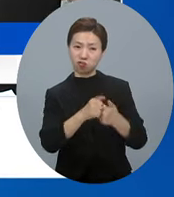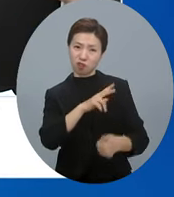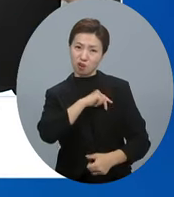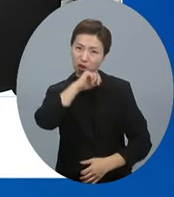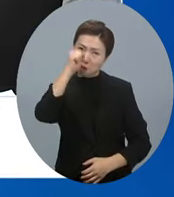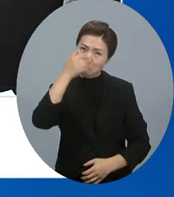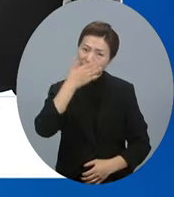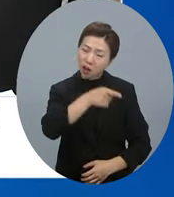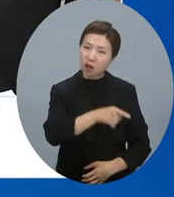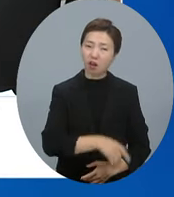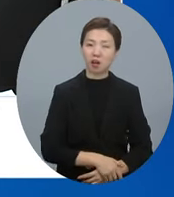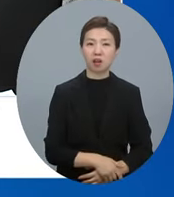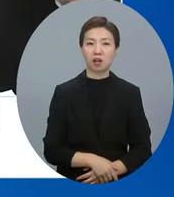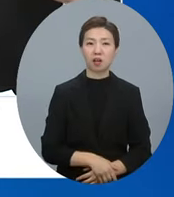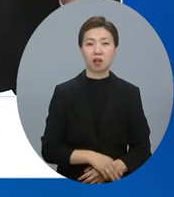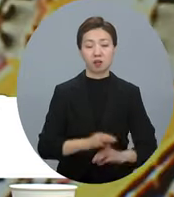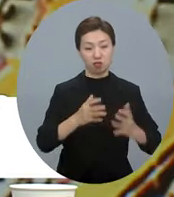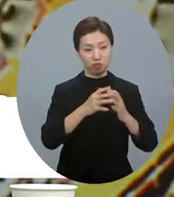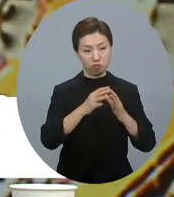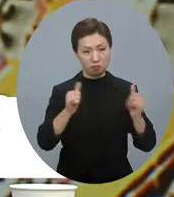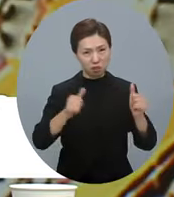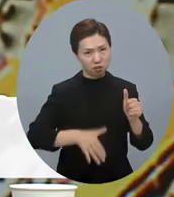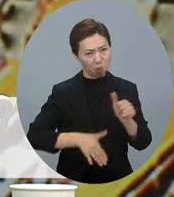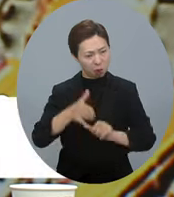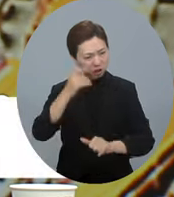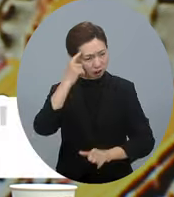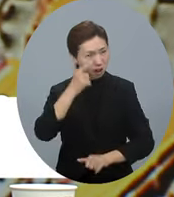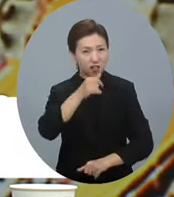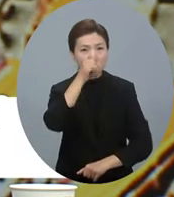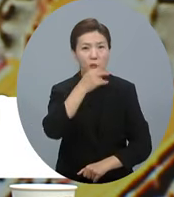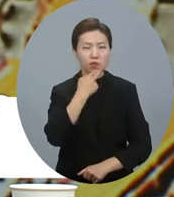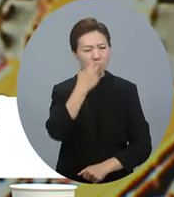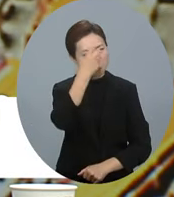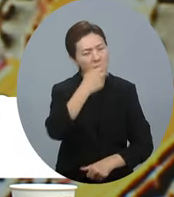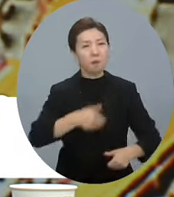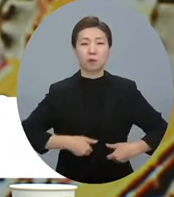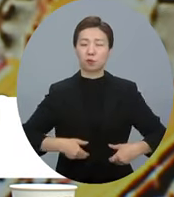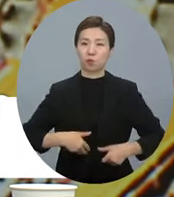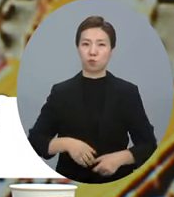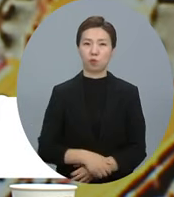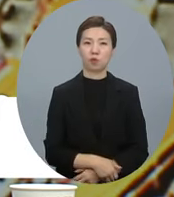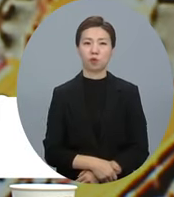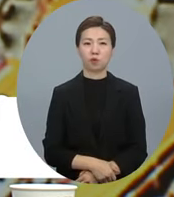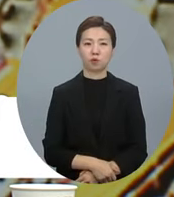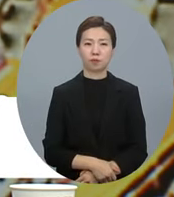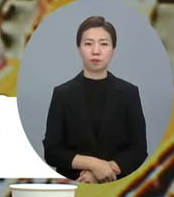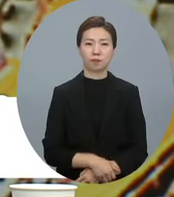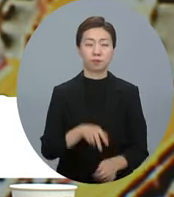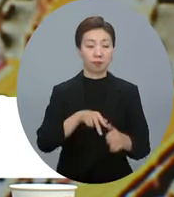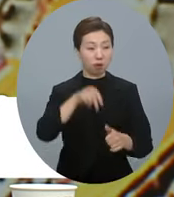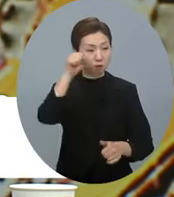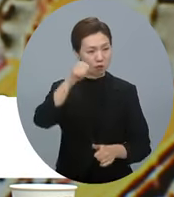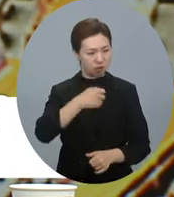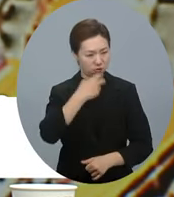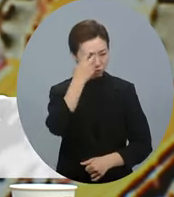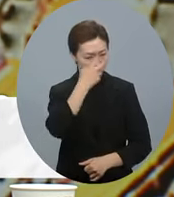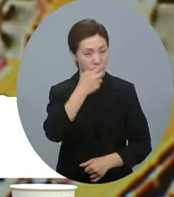이게 대한민국을 위하려는 이런 사상들을 갖고 있지 않는지는 어 더 정확한 점검이 필요하다 후보 검증이 필요하다라고 판단됩니다네